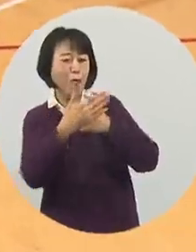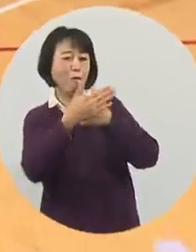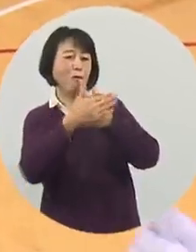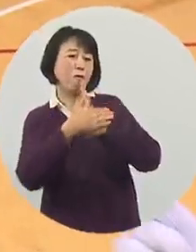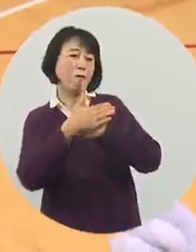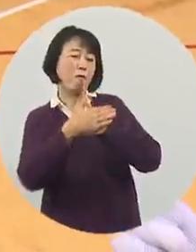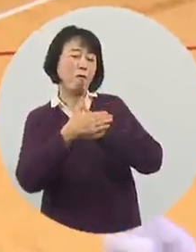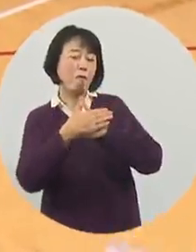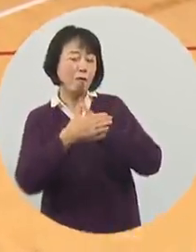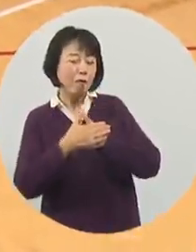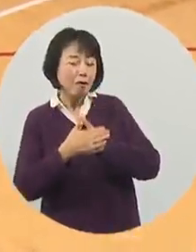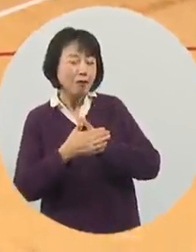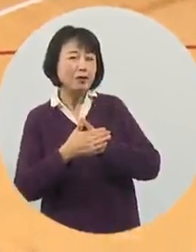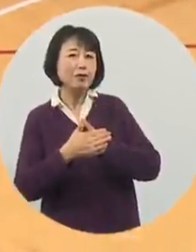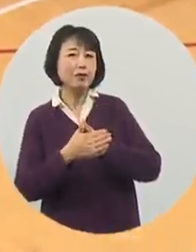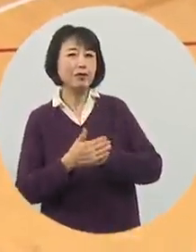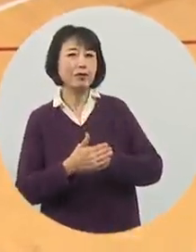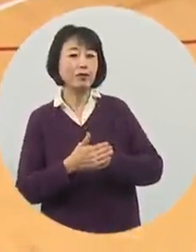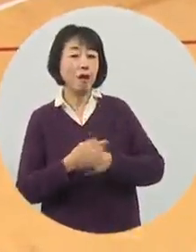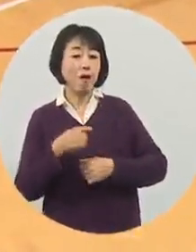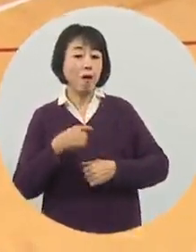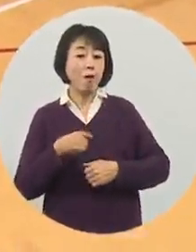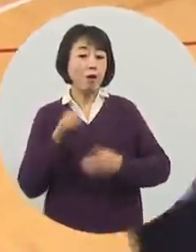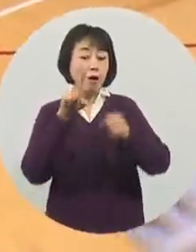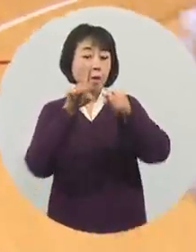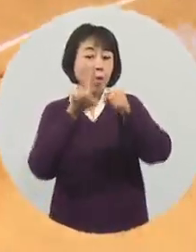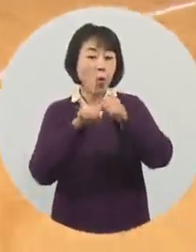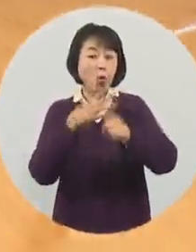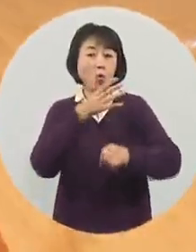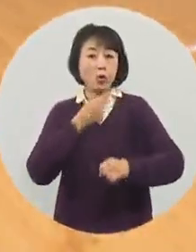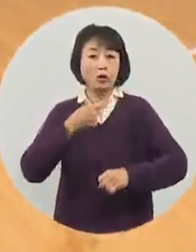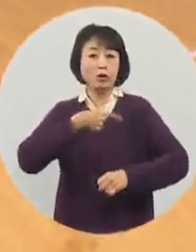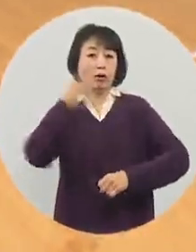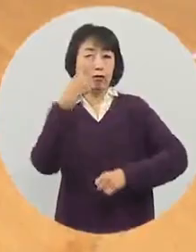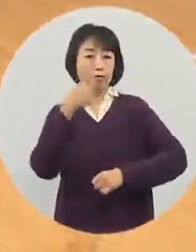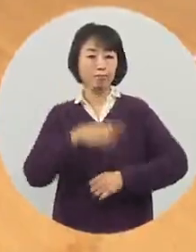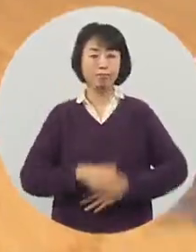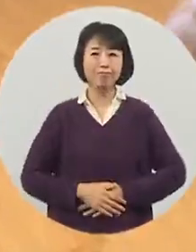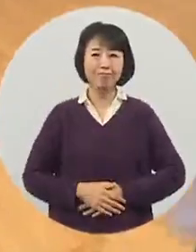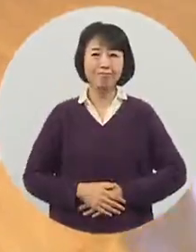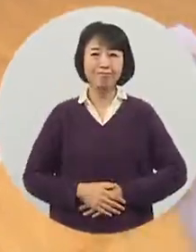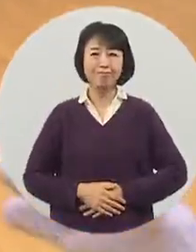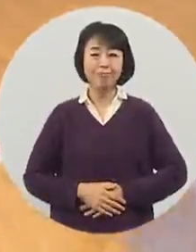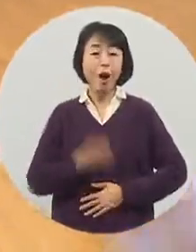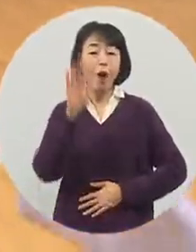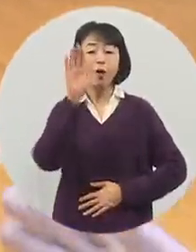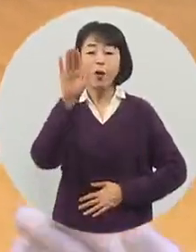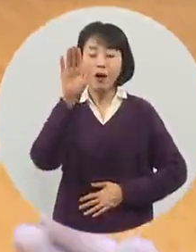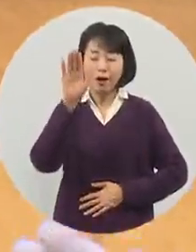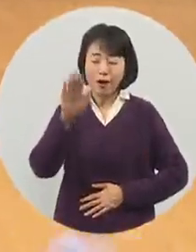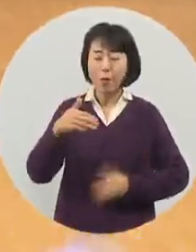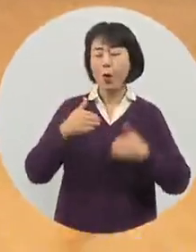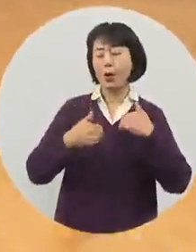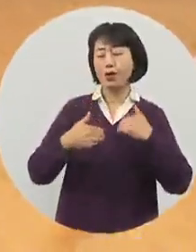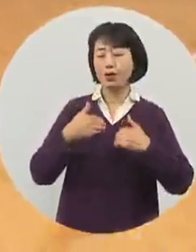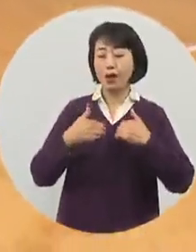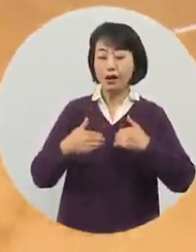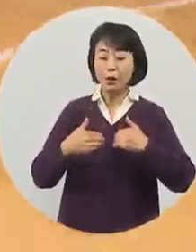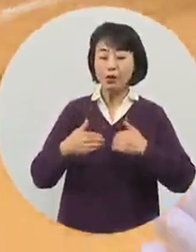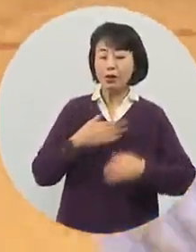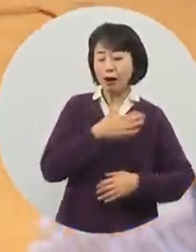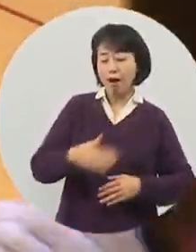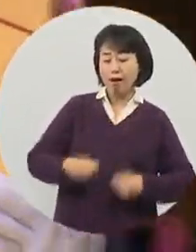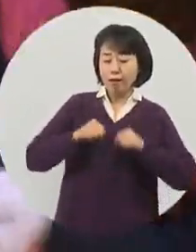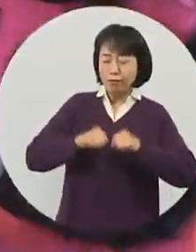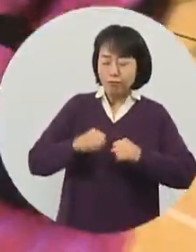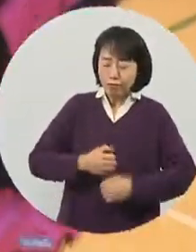ださるから100まで行きます。 素晴らしい、頑張ってください。ぜひこれからも楽しく健康に続けてください、はいはい、